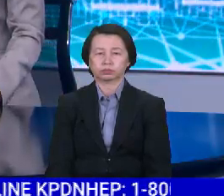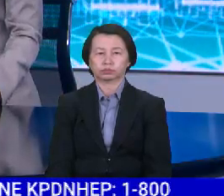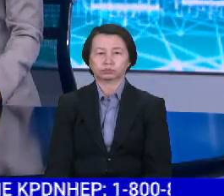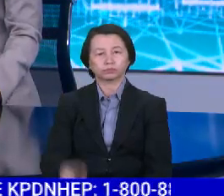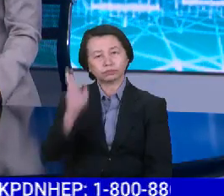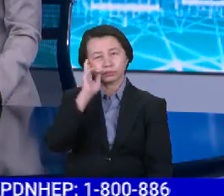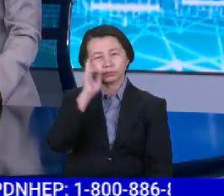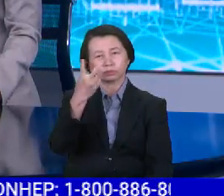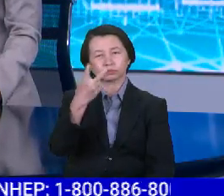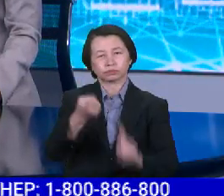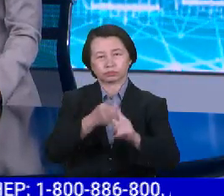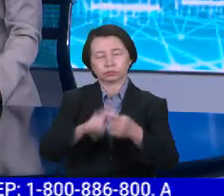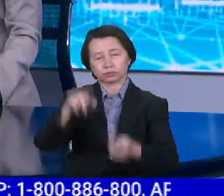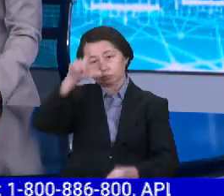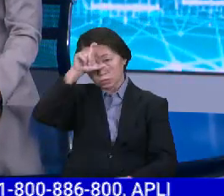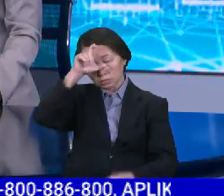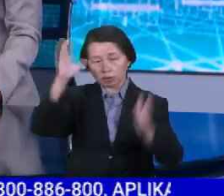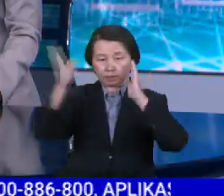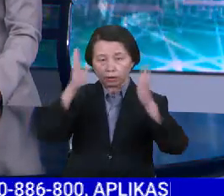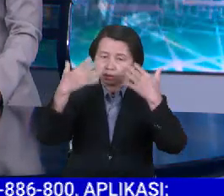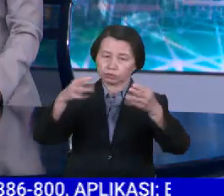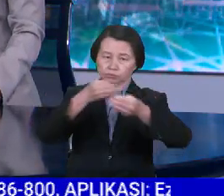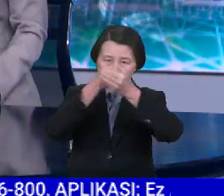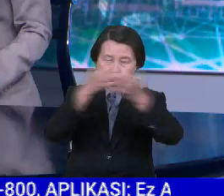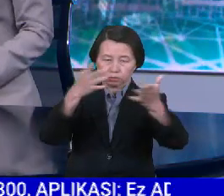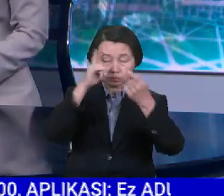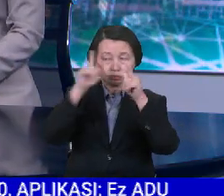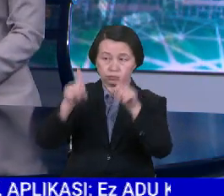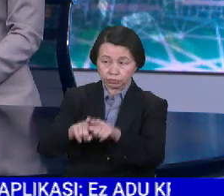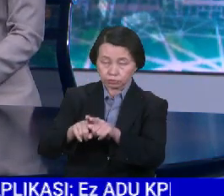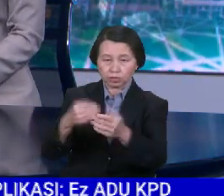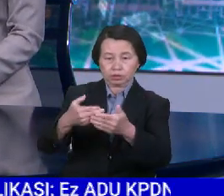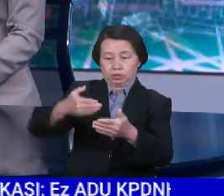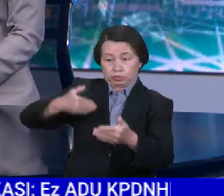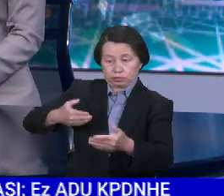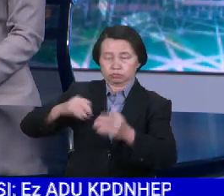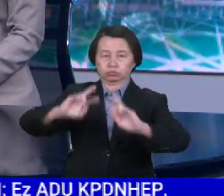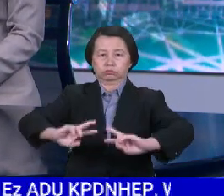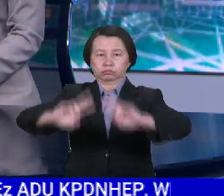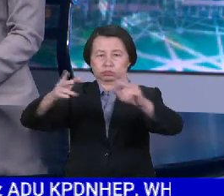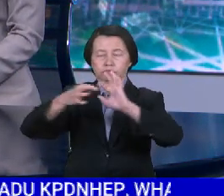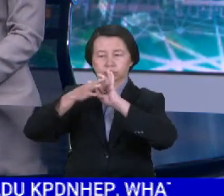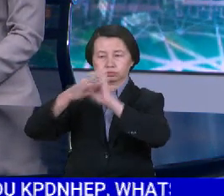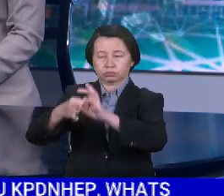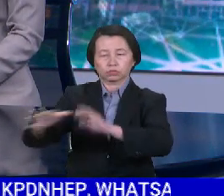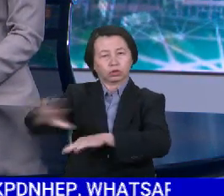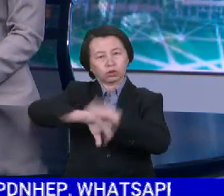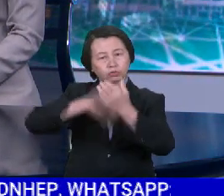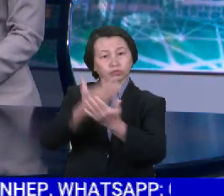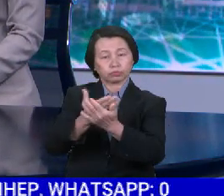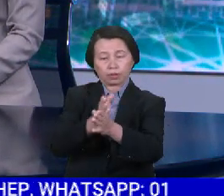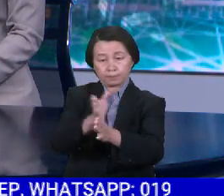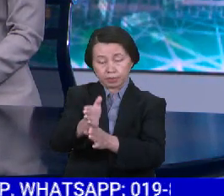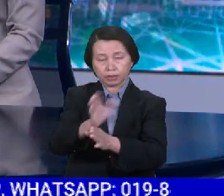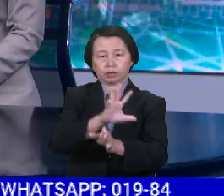Sebagai dua rakan strategik, Turki dan Malaysia telah pun mengumumkan persetujuan sebelum ini untuk melonjakkan kerjasama dalam semua bidang,